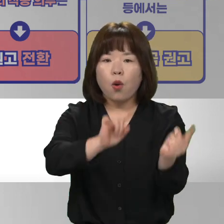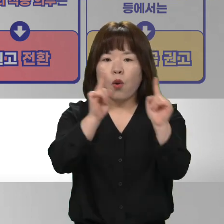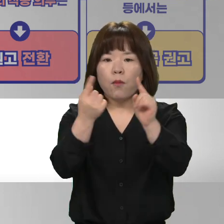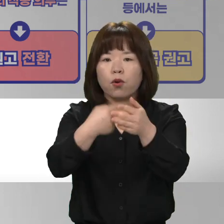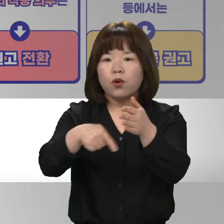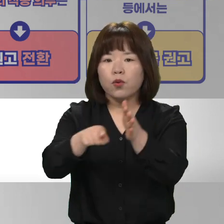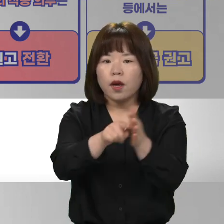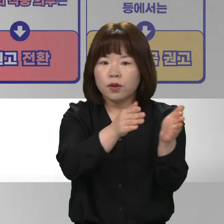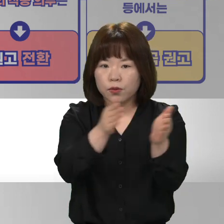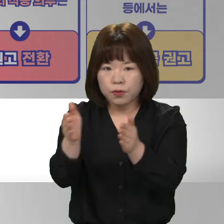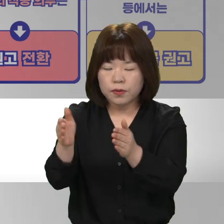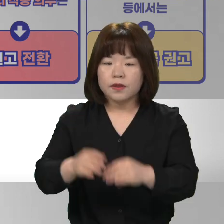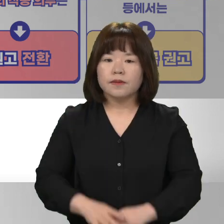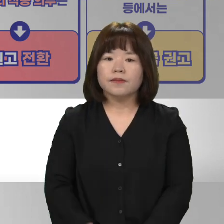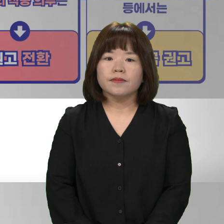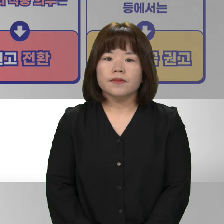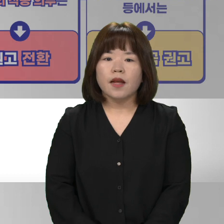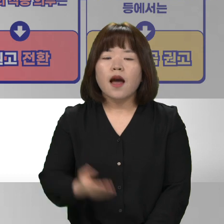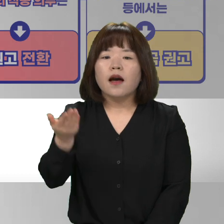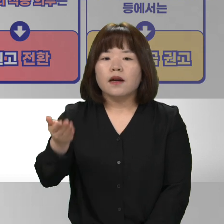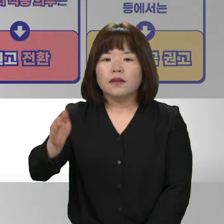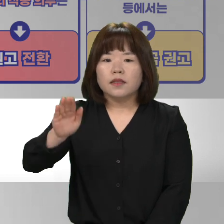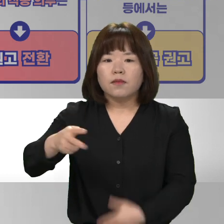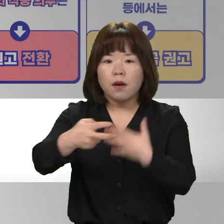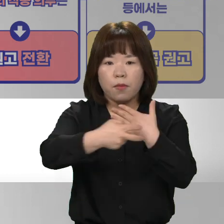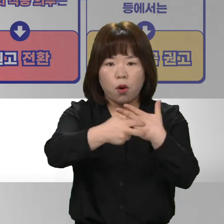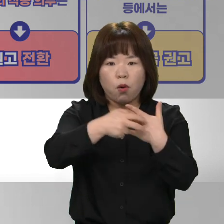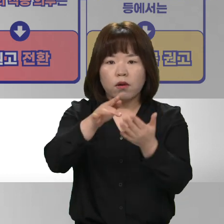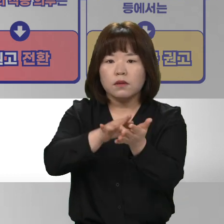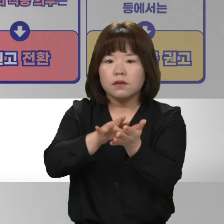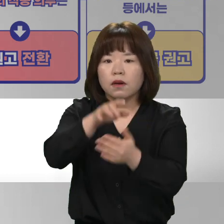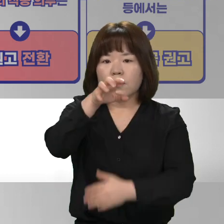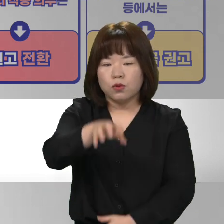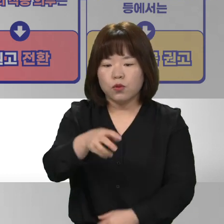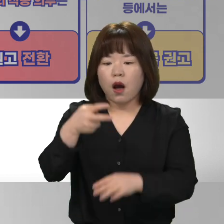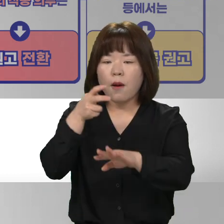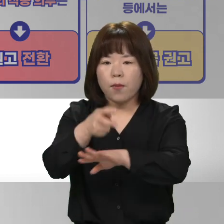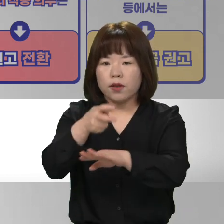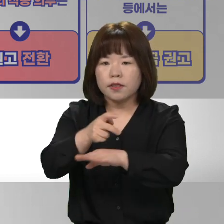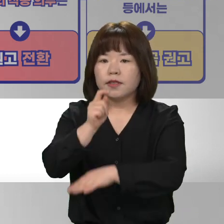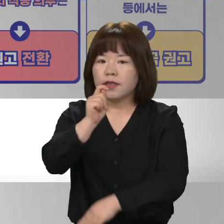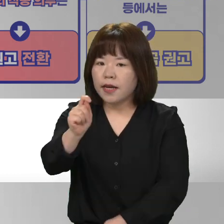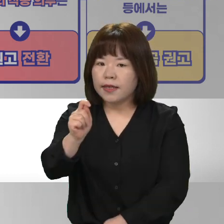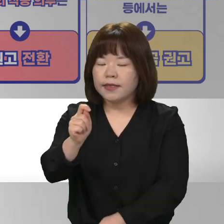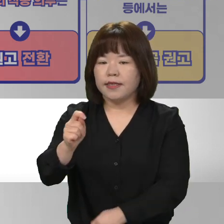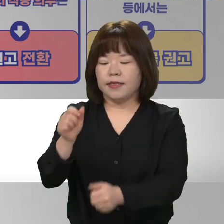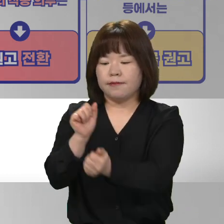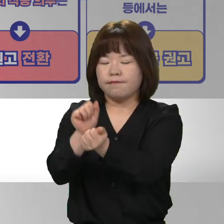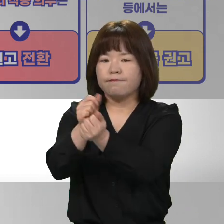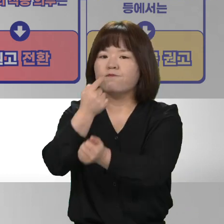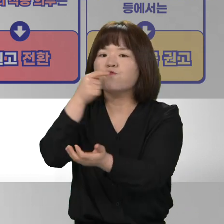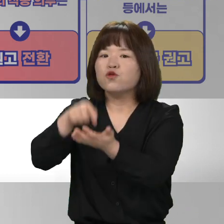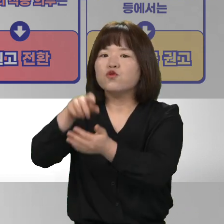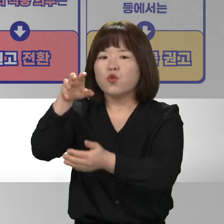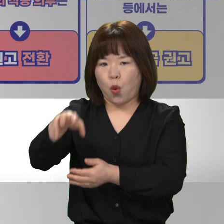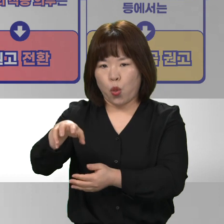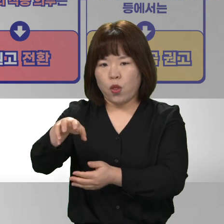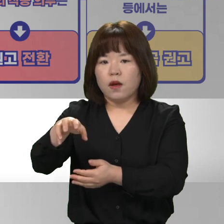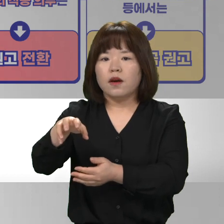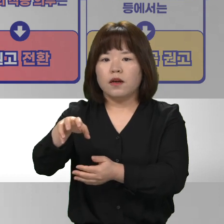조심스러운 첫걸음인데요 다만 의료기관과 약국 대중교통수단 감염 취약시설 중 입소영